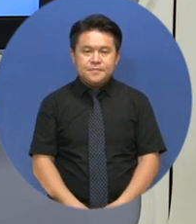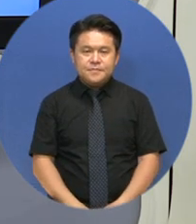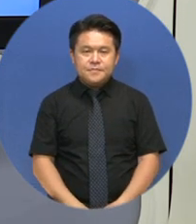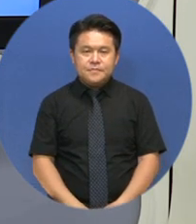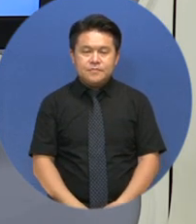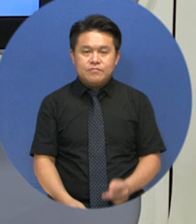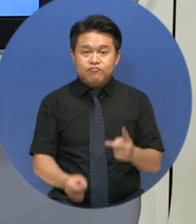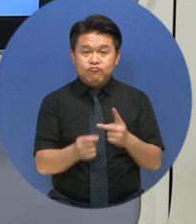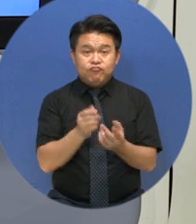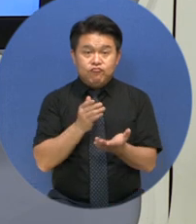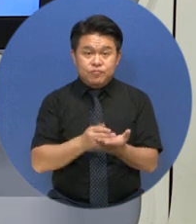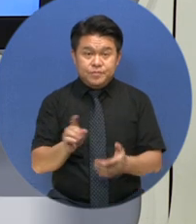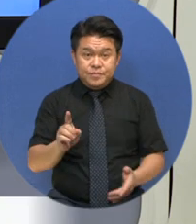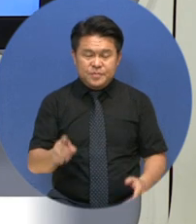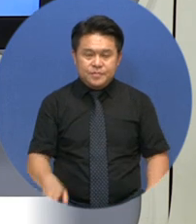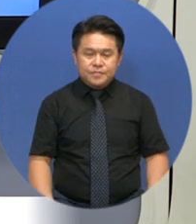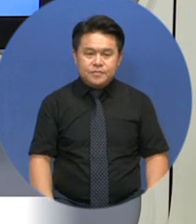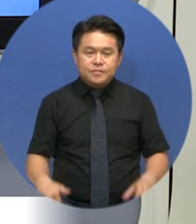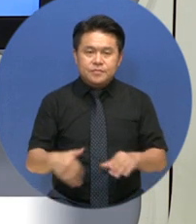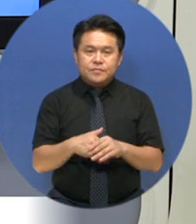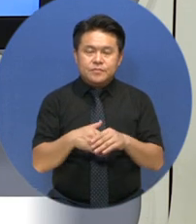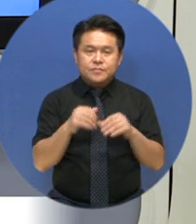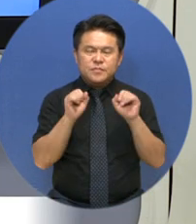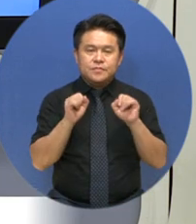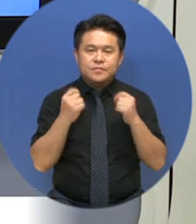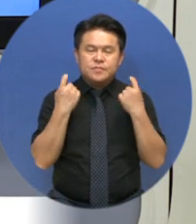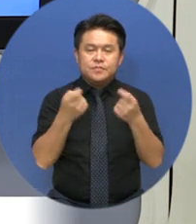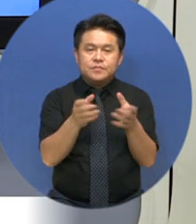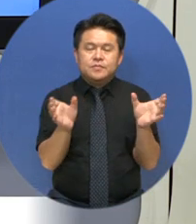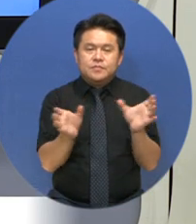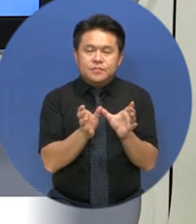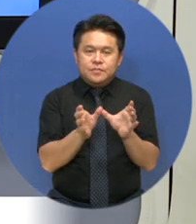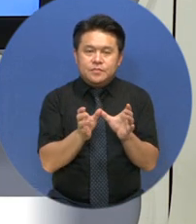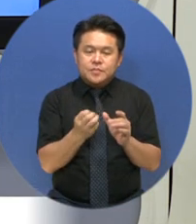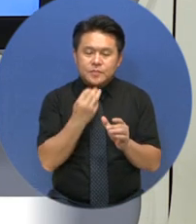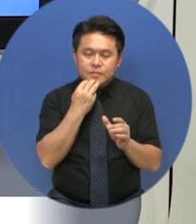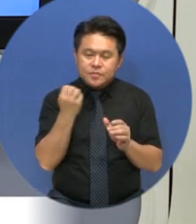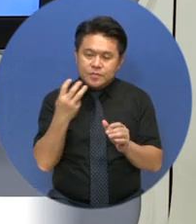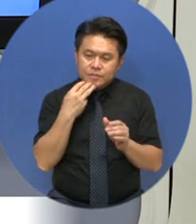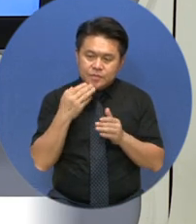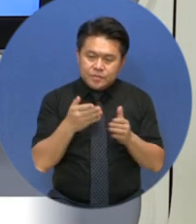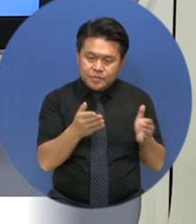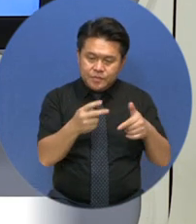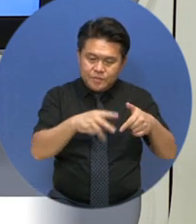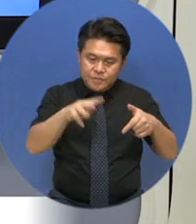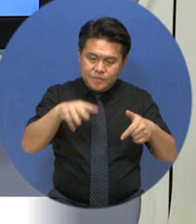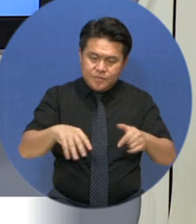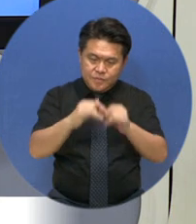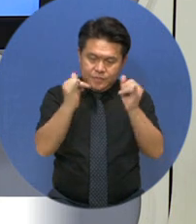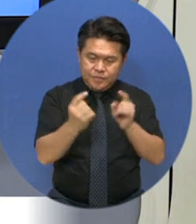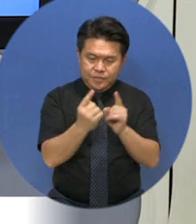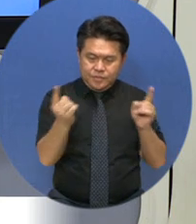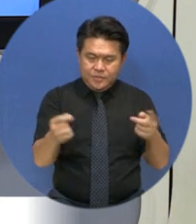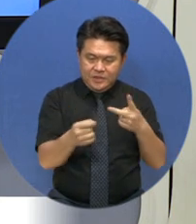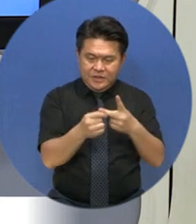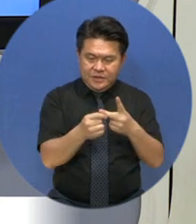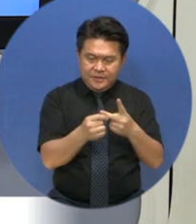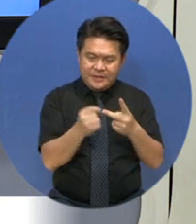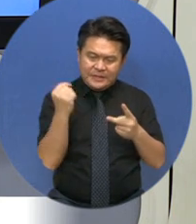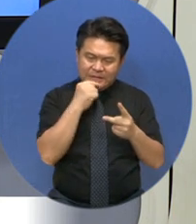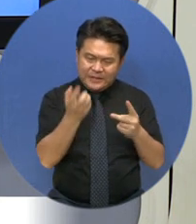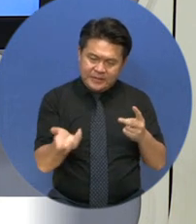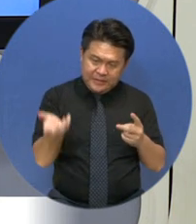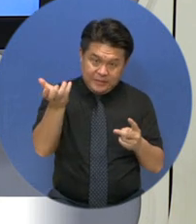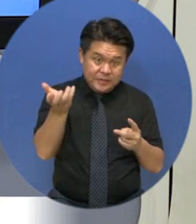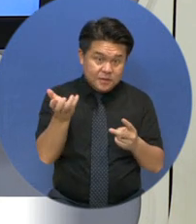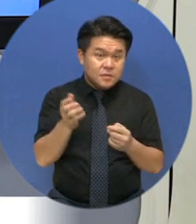다음 소식입니다 문화체육관광부는 서울 경기 인천지역 사회적 거리 두기가 2단계 로 격상